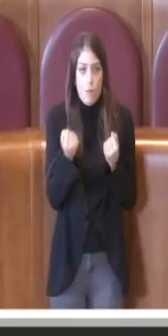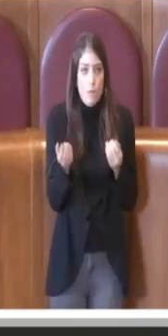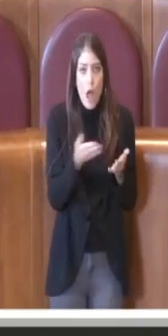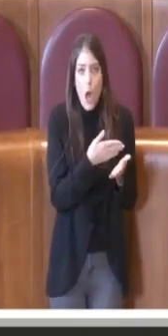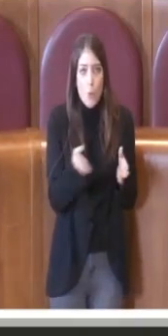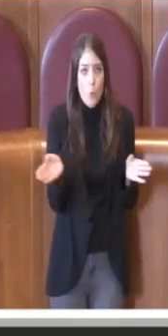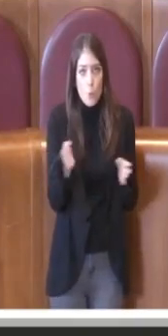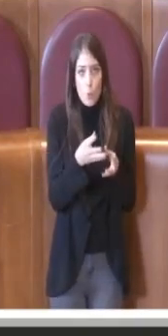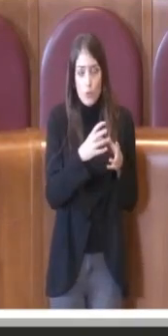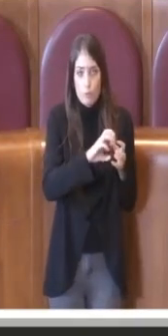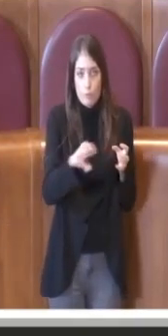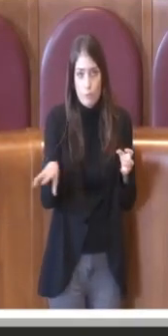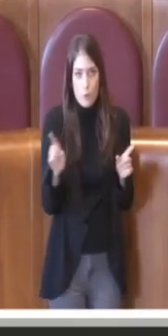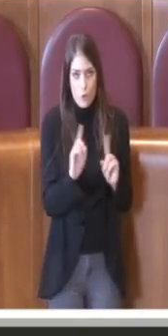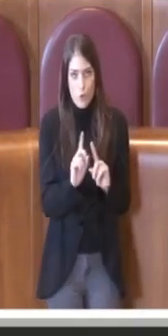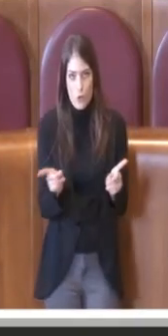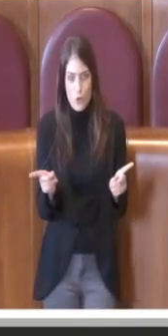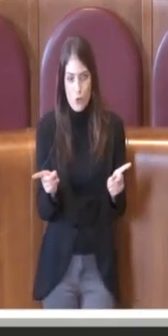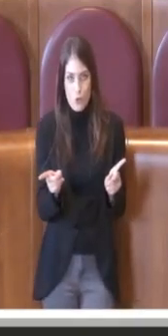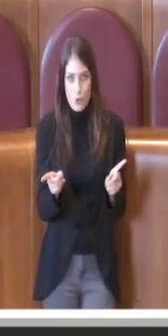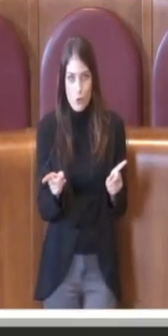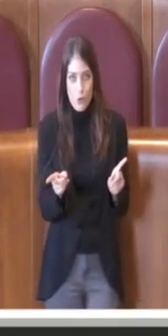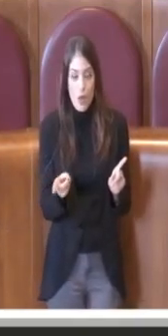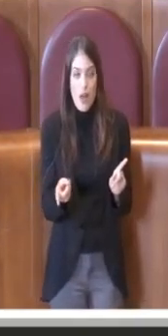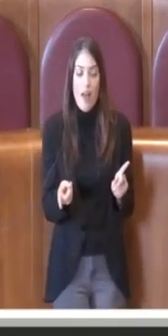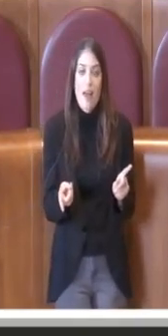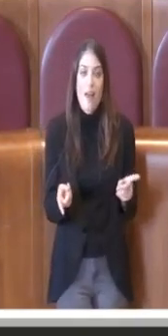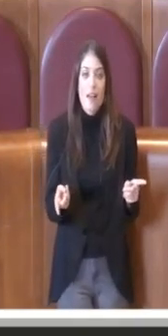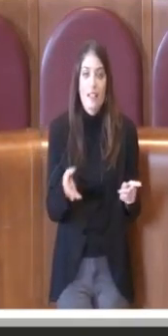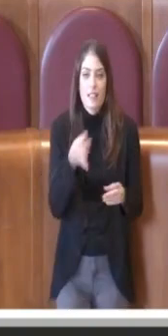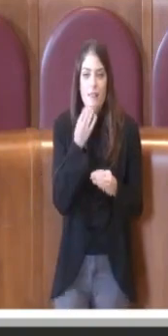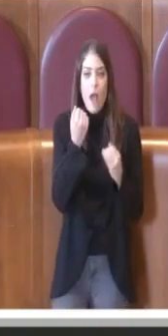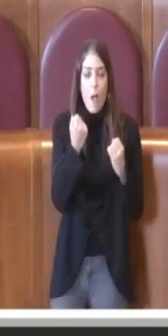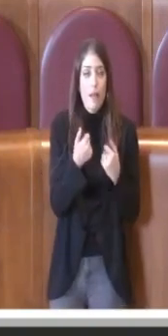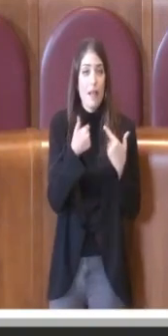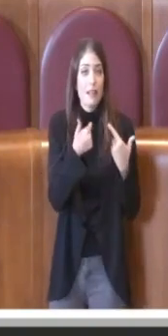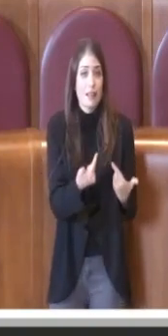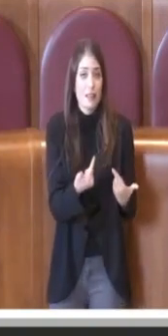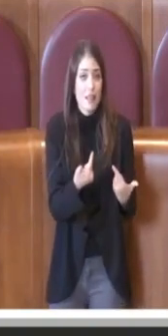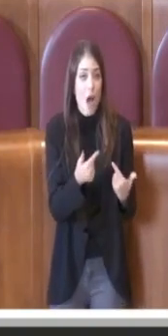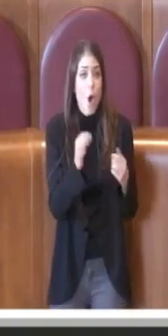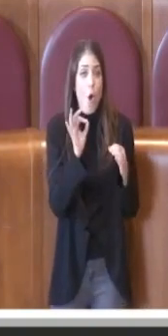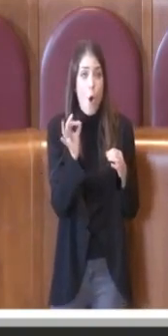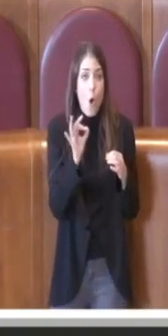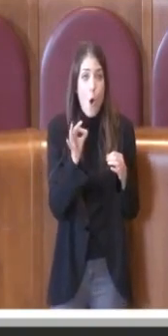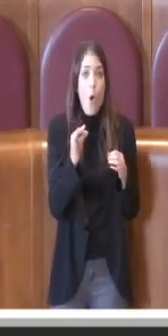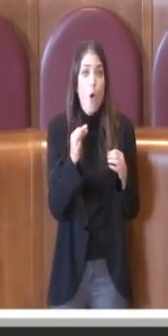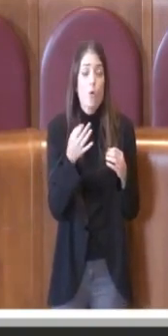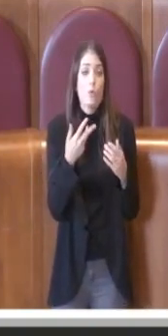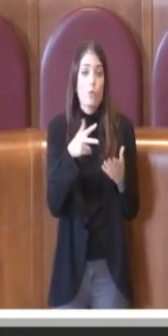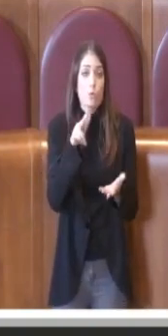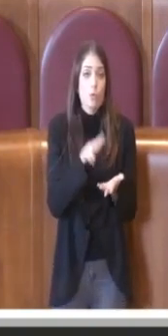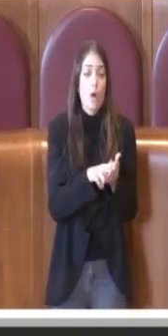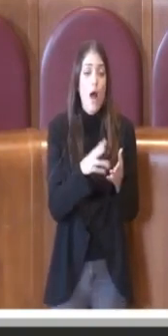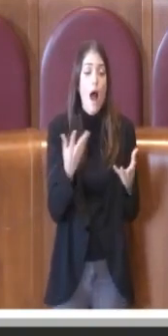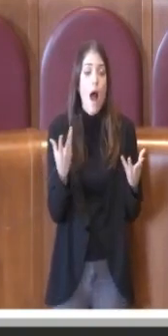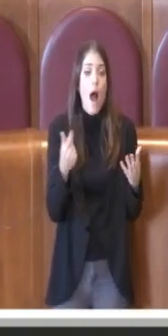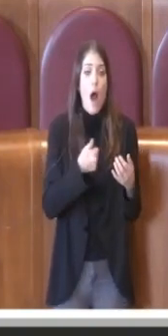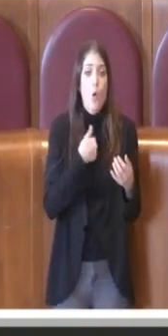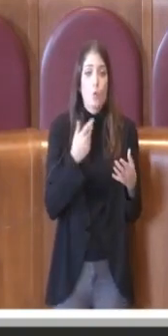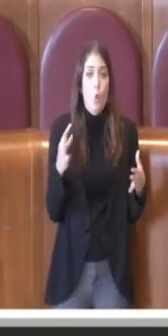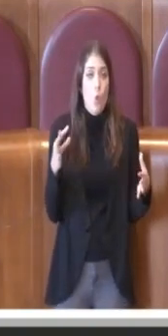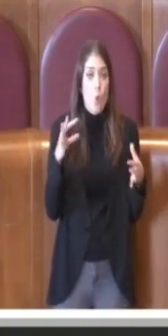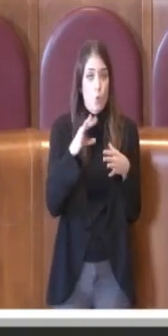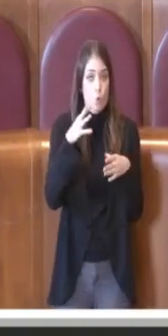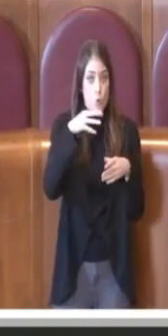delibera popolare, e cioè che sono di dare comunque un'abitazione o consentire l'autocostruzione. Ora io